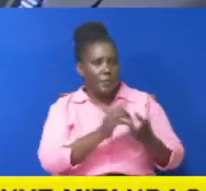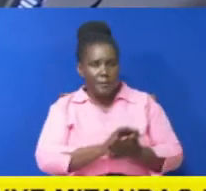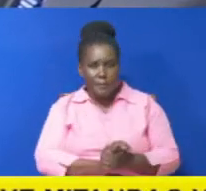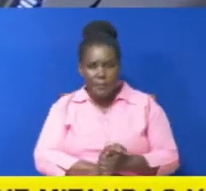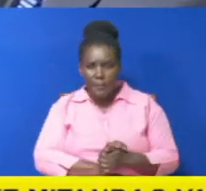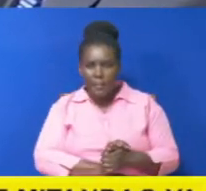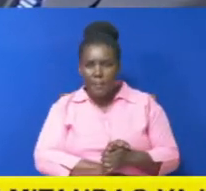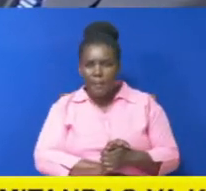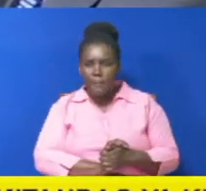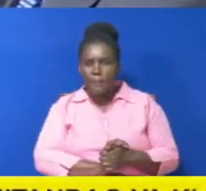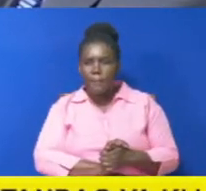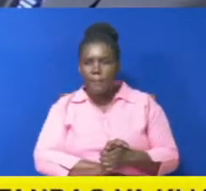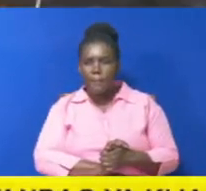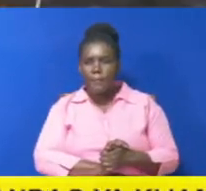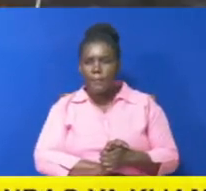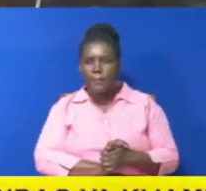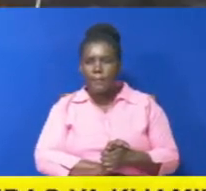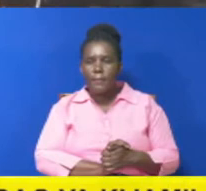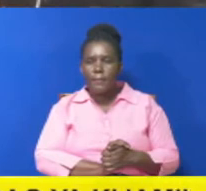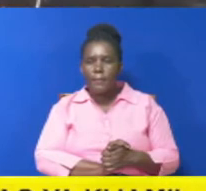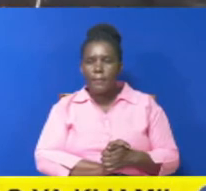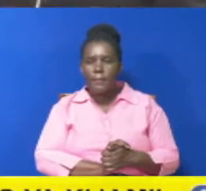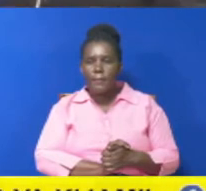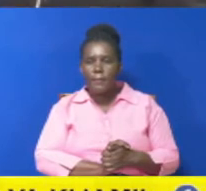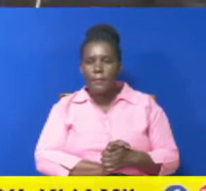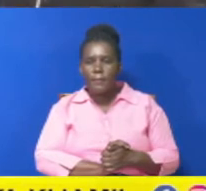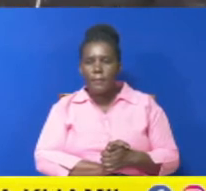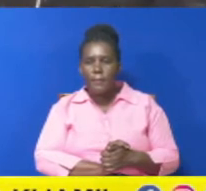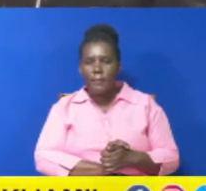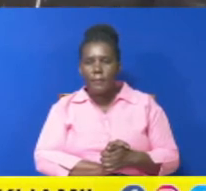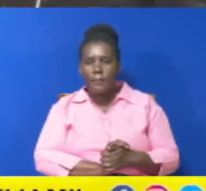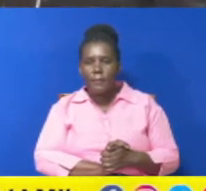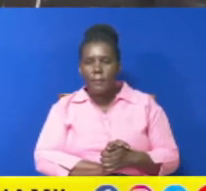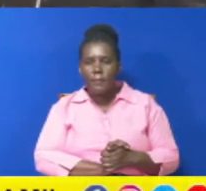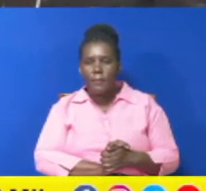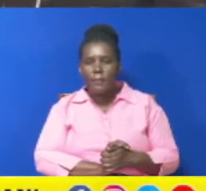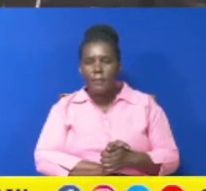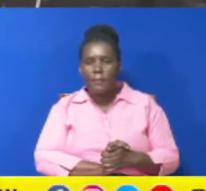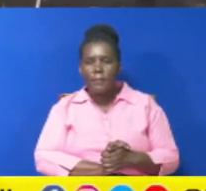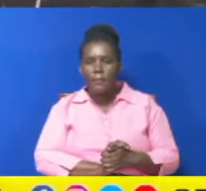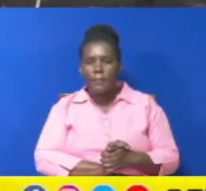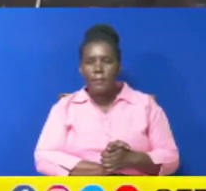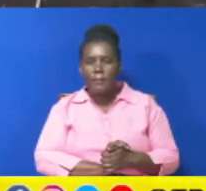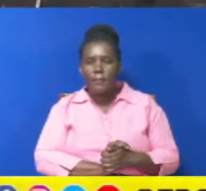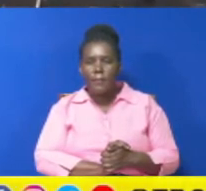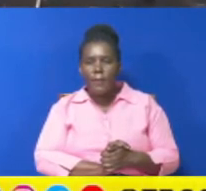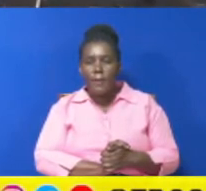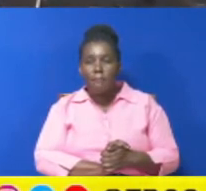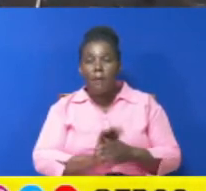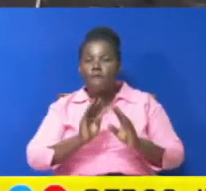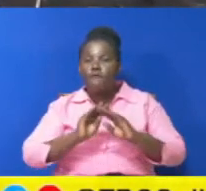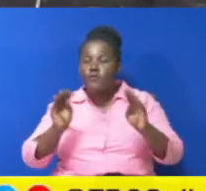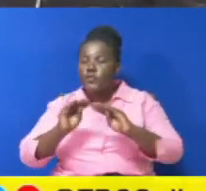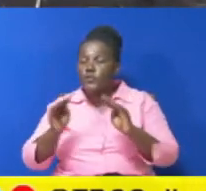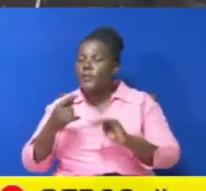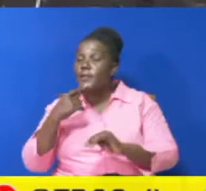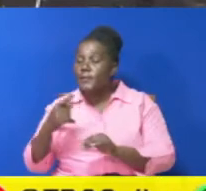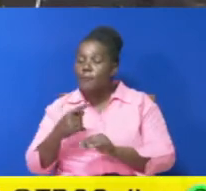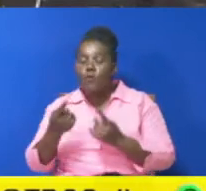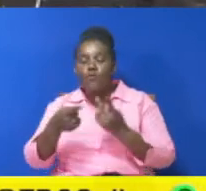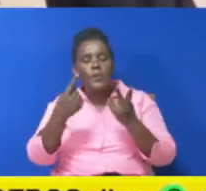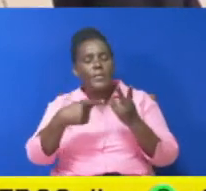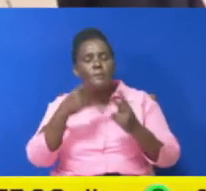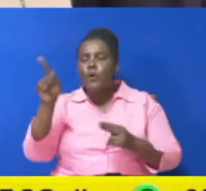theo ni Mungu. Pale ni mafundisho ya Musu ya Mungu. Yanasema kuhesabiwa